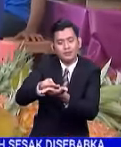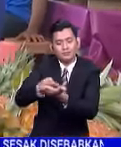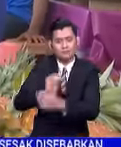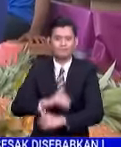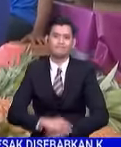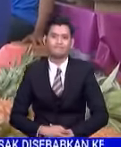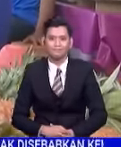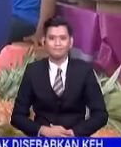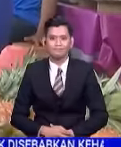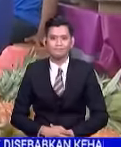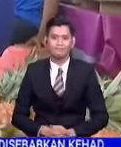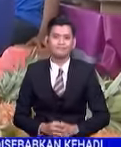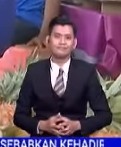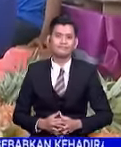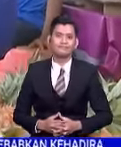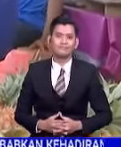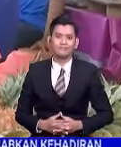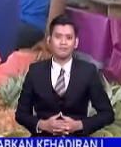RTM.